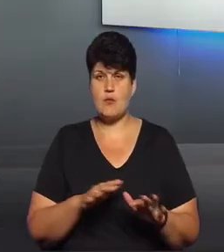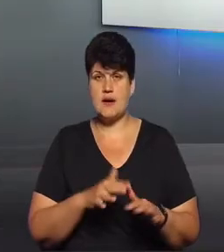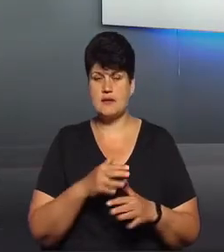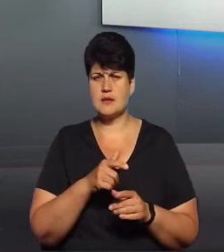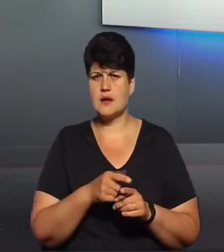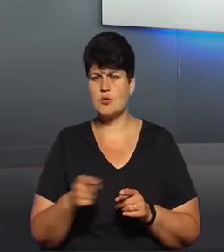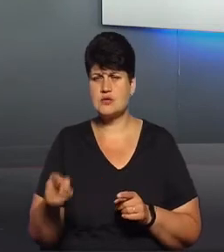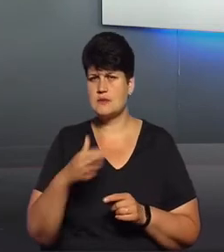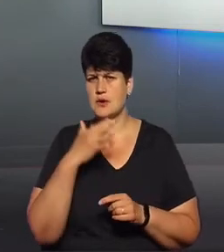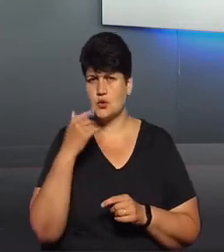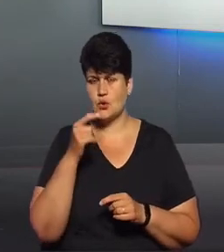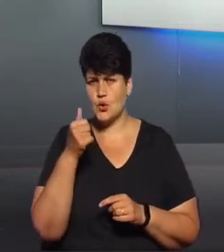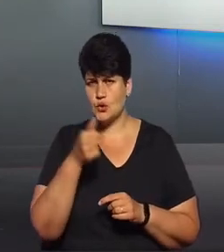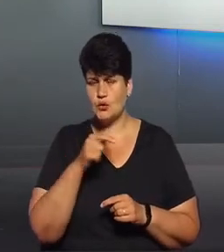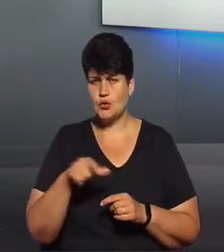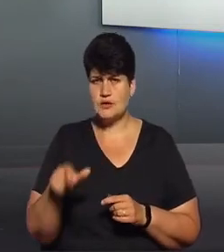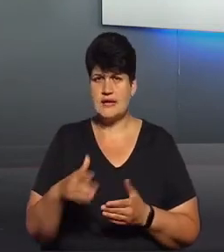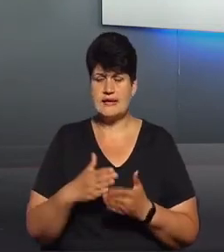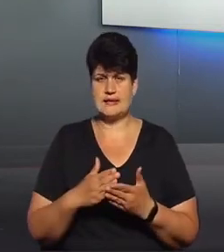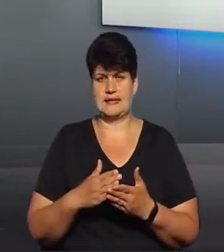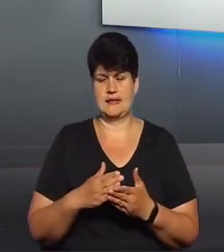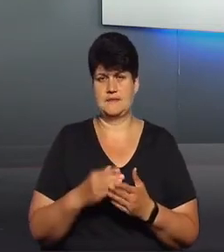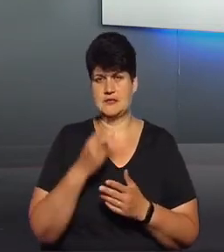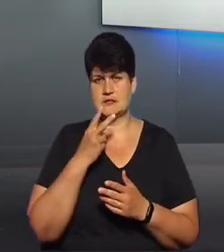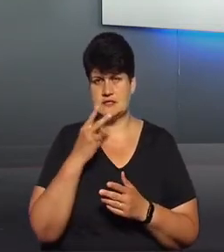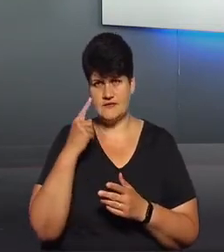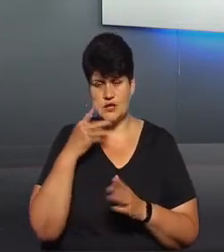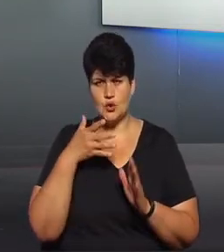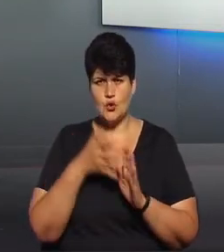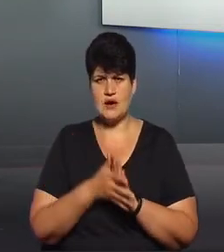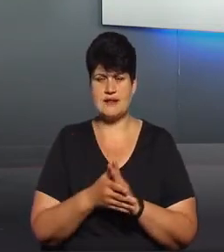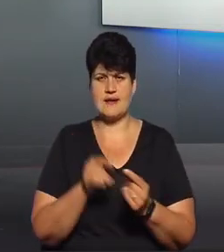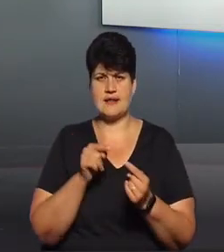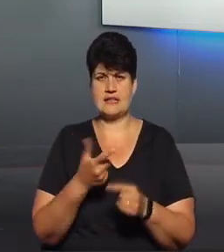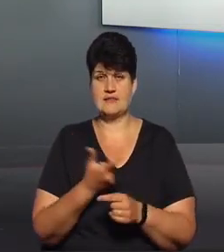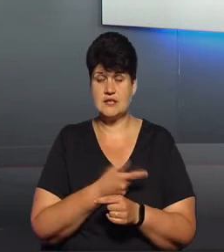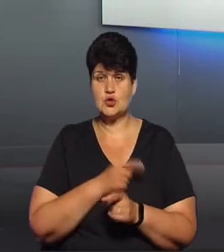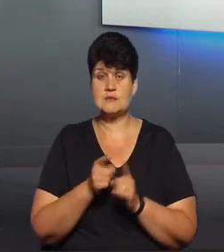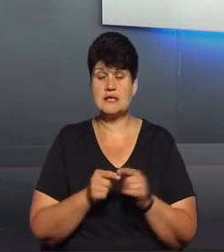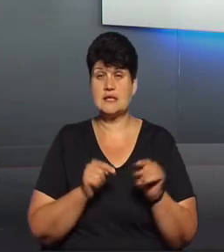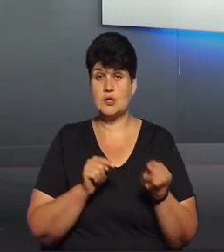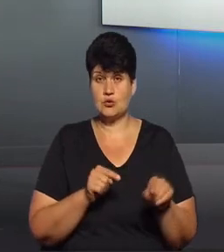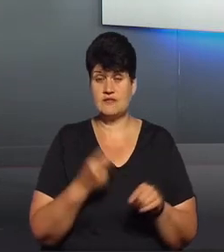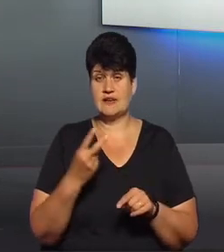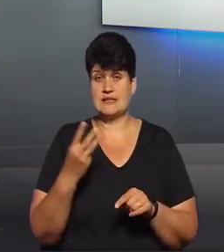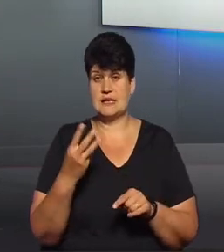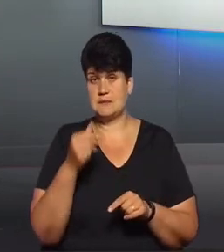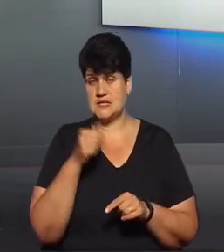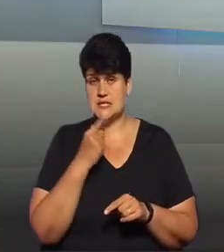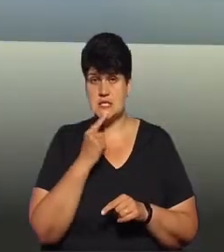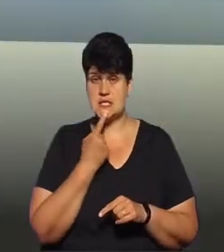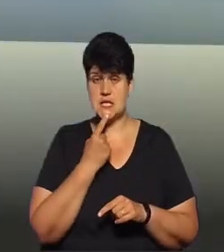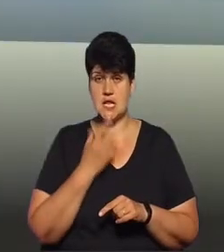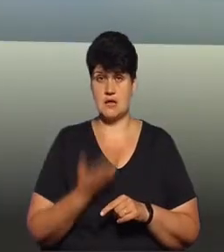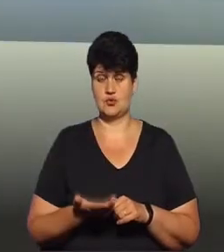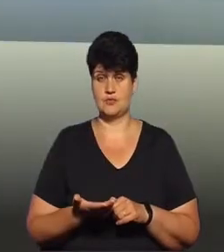сформувався світогляд антивакцинальний, то змінити його за 2-3 місяці дуже-дуже складно. А що ви називаєте антивакцинальною